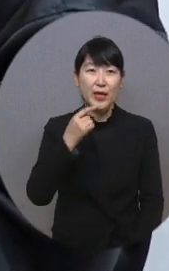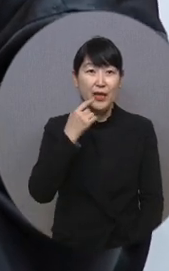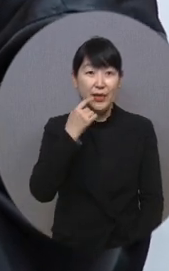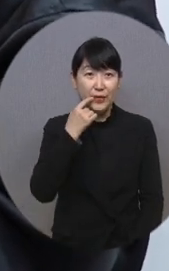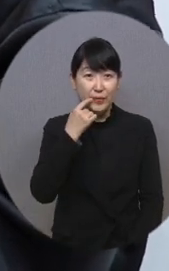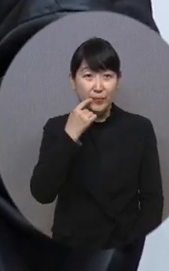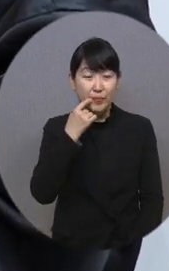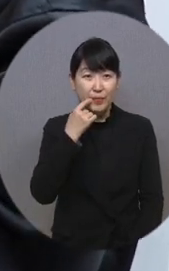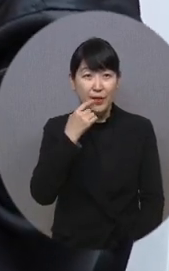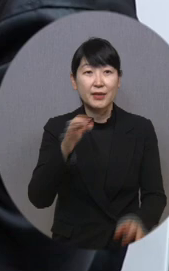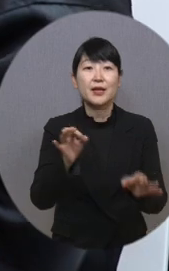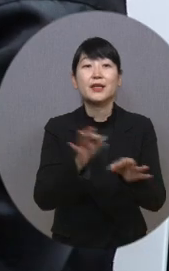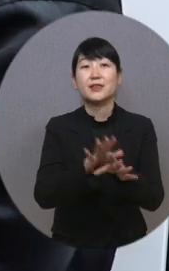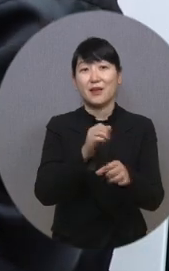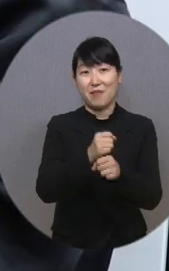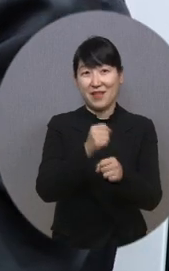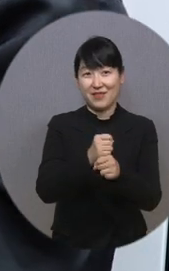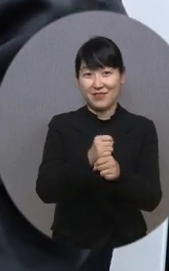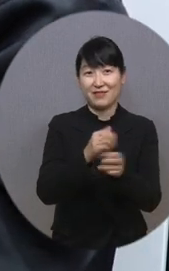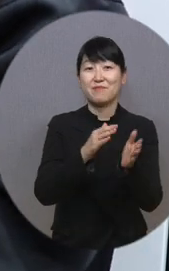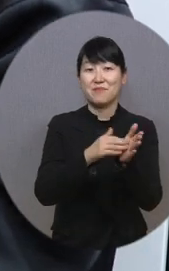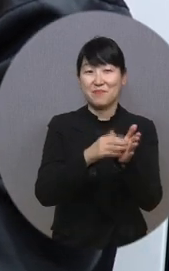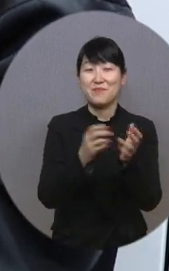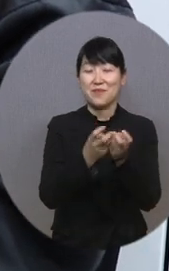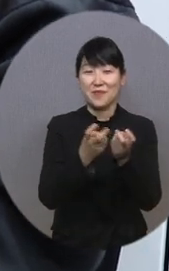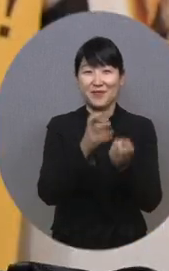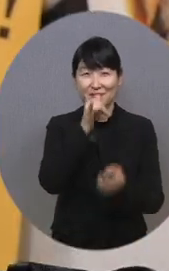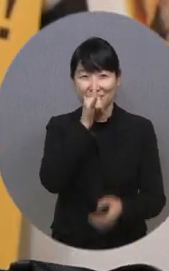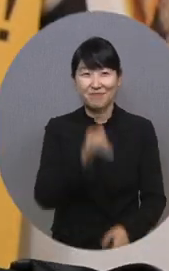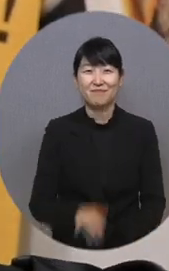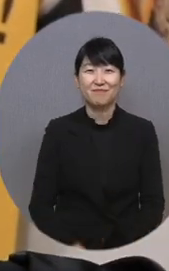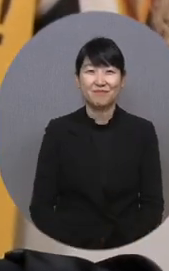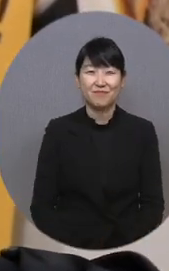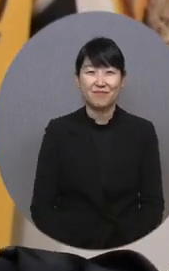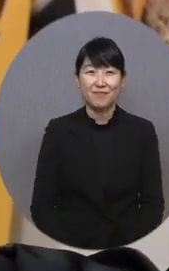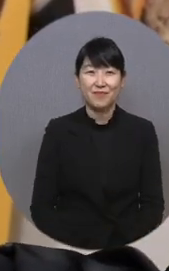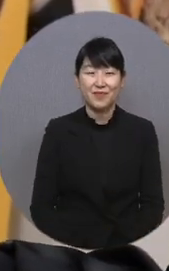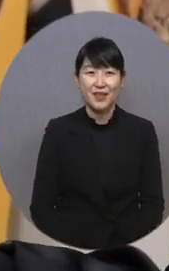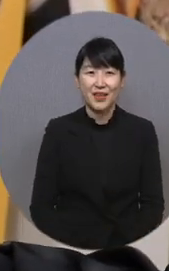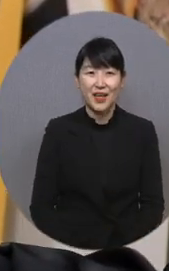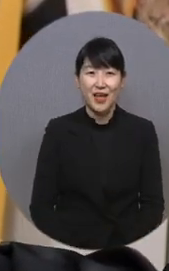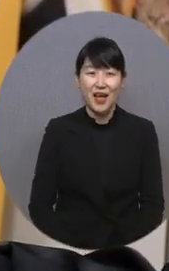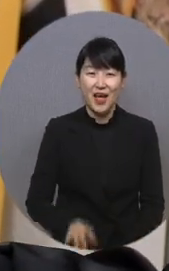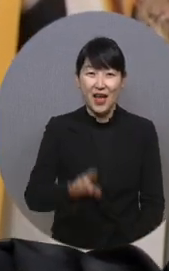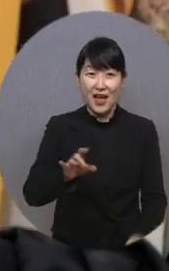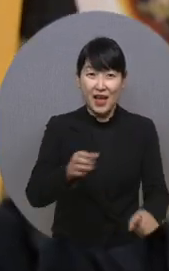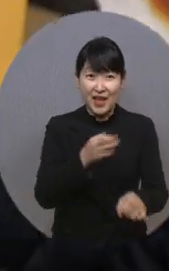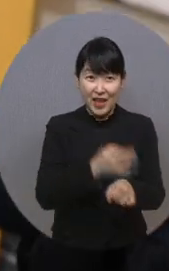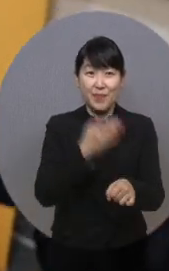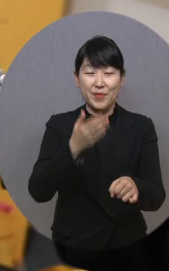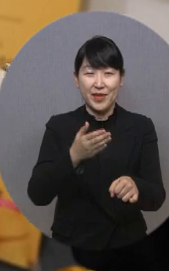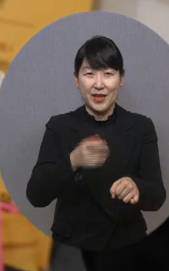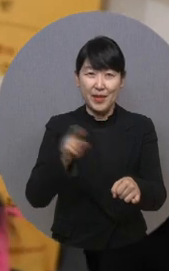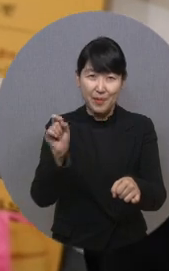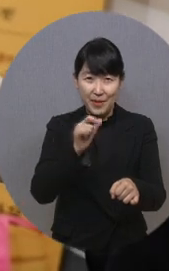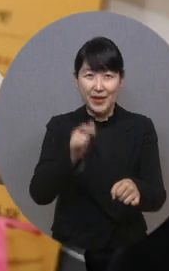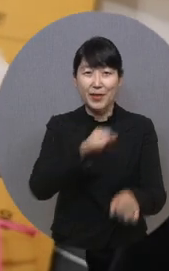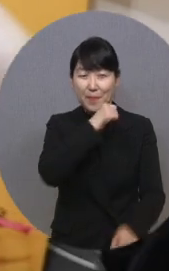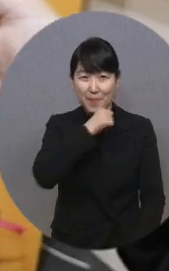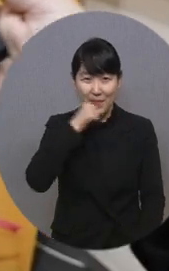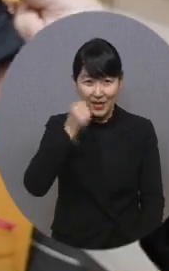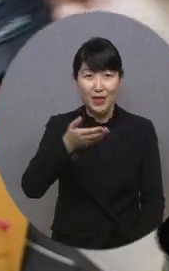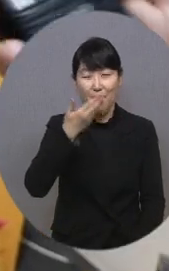안 나게끔 하는 것도 저희만의 비법입니다. 비법입니다. 한 끼 뚝딱 바로 간편하게 빠르게 맛나게 드시는